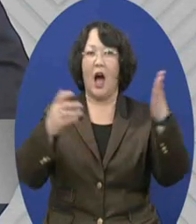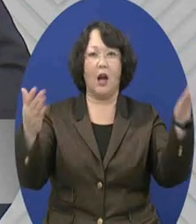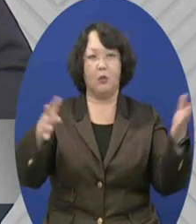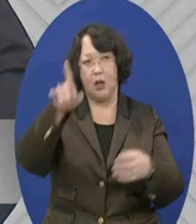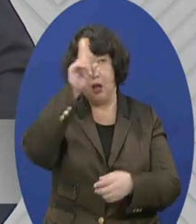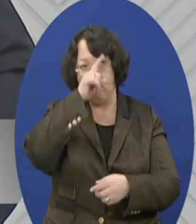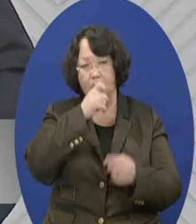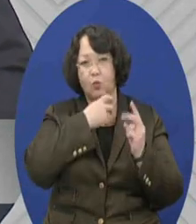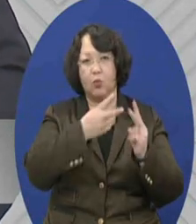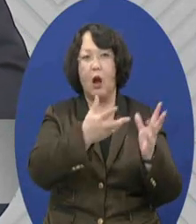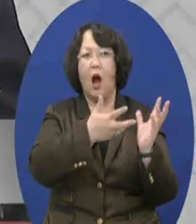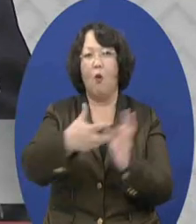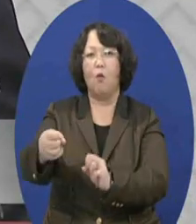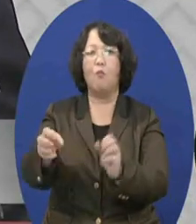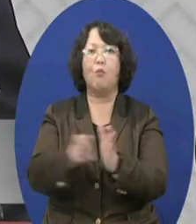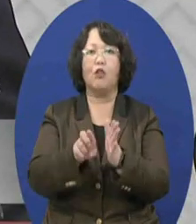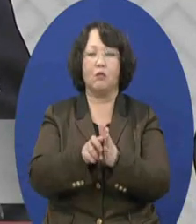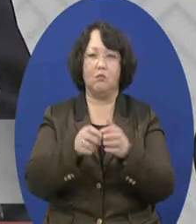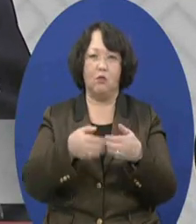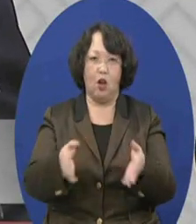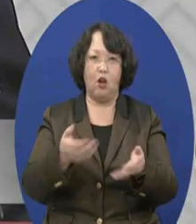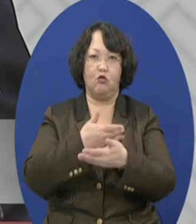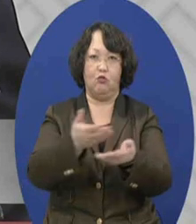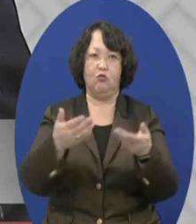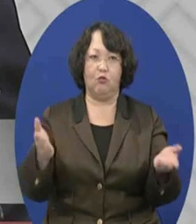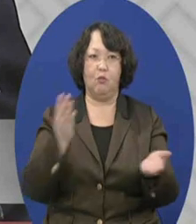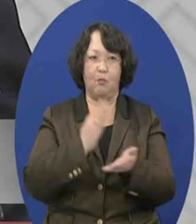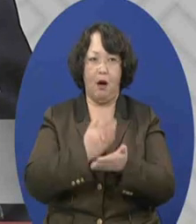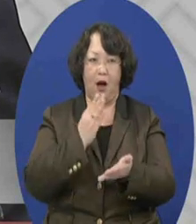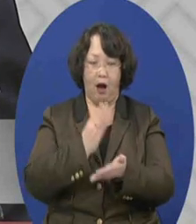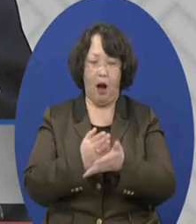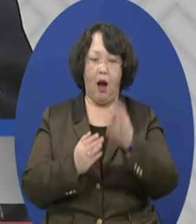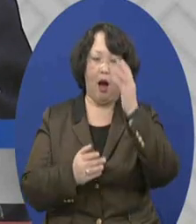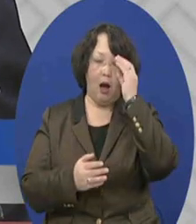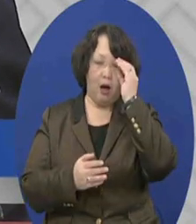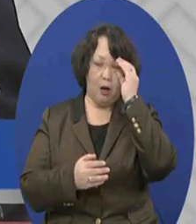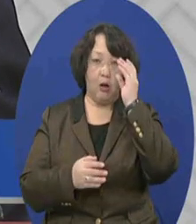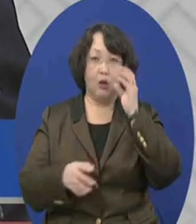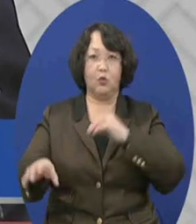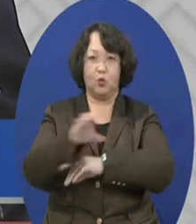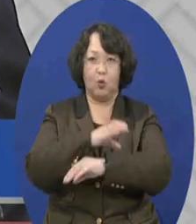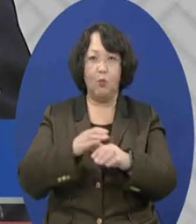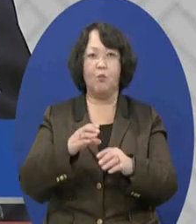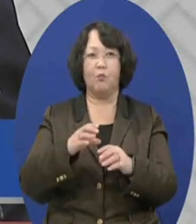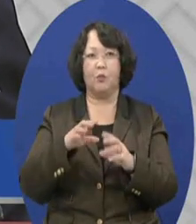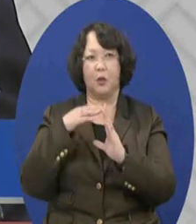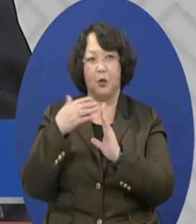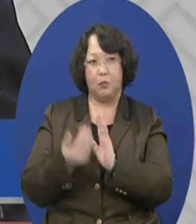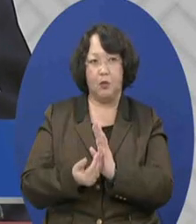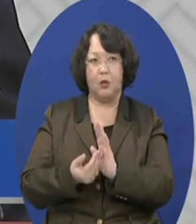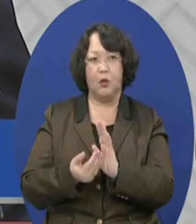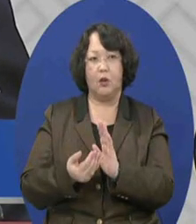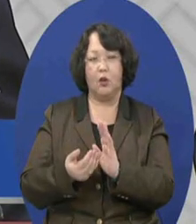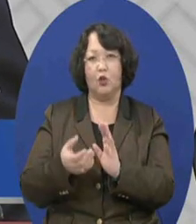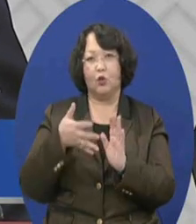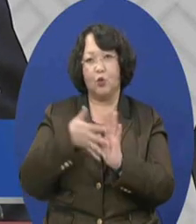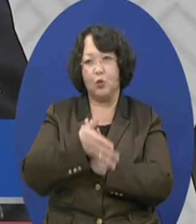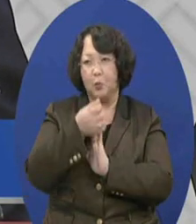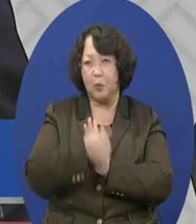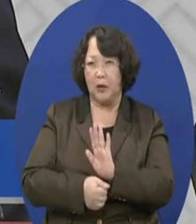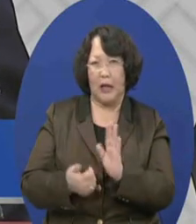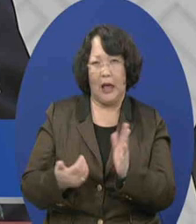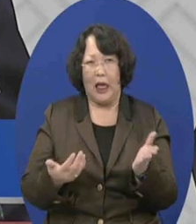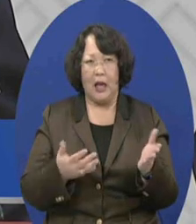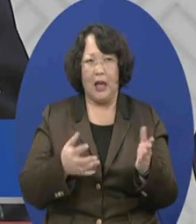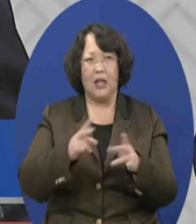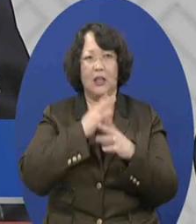мэндийн тусламж үйлчилгээг авч болохоор болсон байгаа. Сум өөрхөөсөө тэр төсөв дутагдалтай холбоотой нэг зэмлгэр